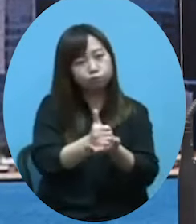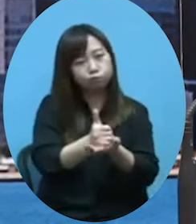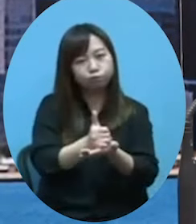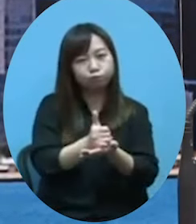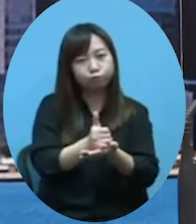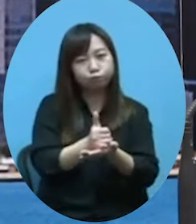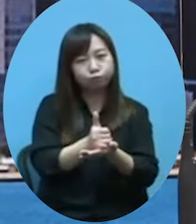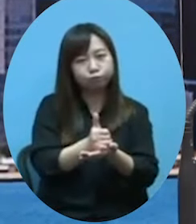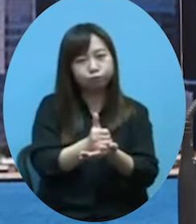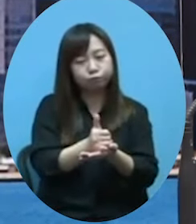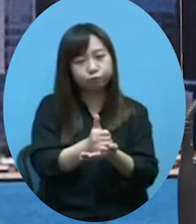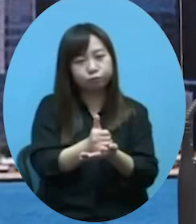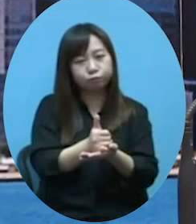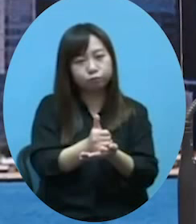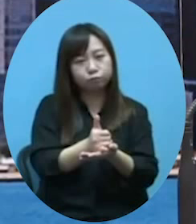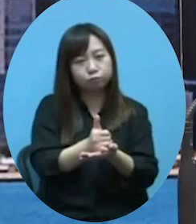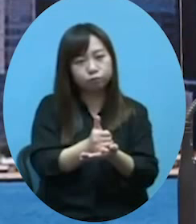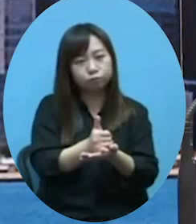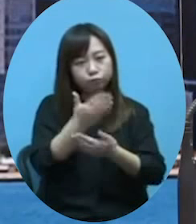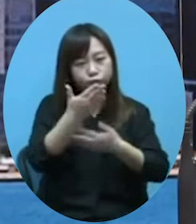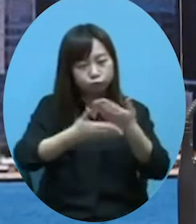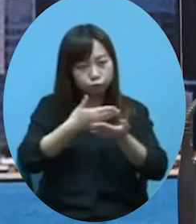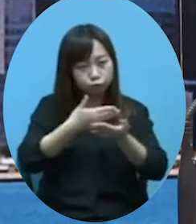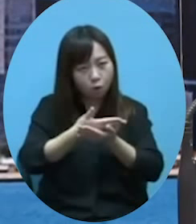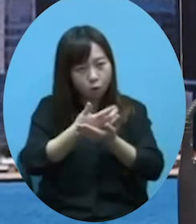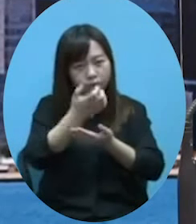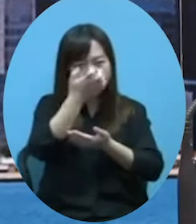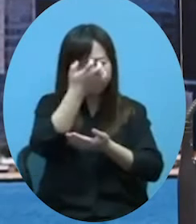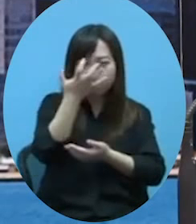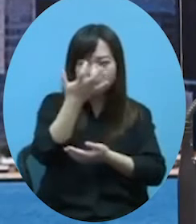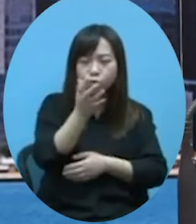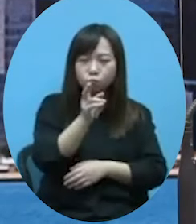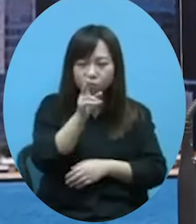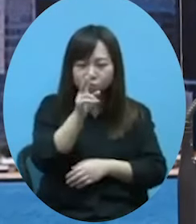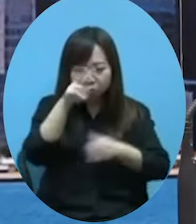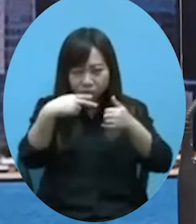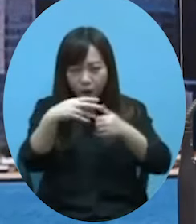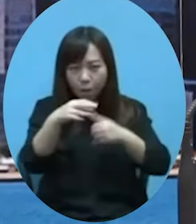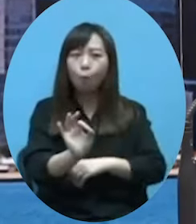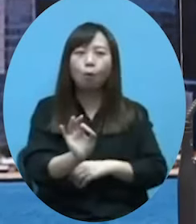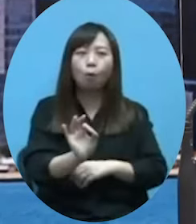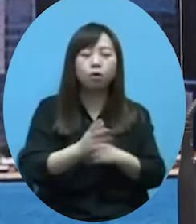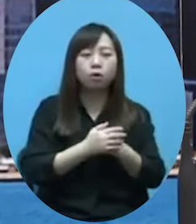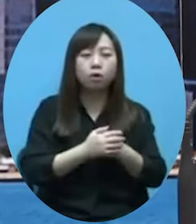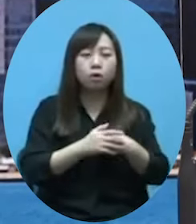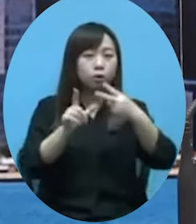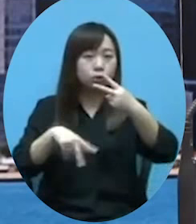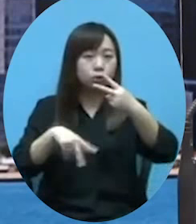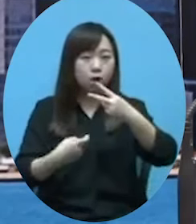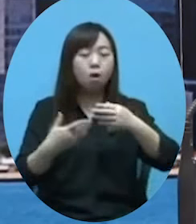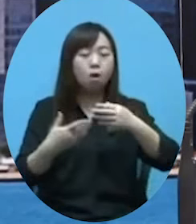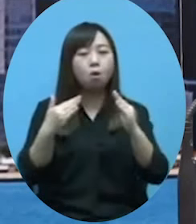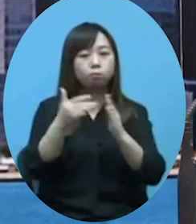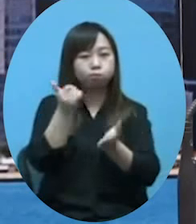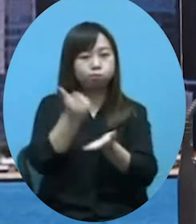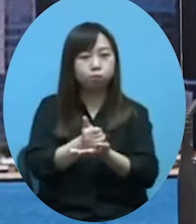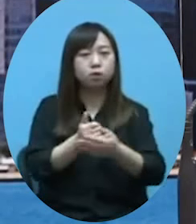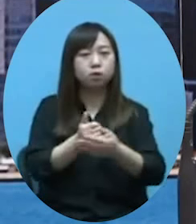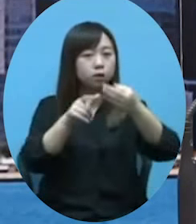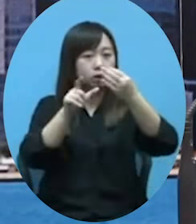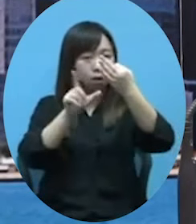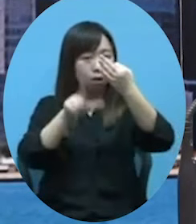再檢查又好像是沒有發燒的那29日就在家裡3月1